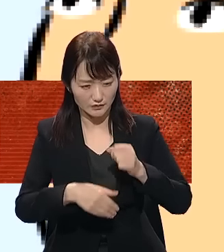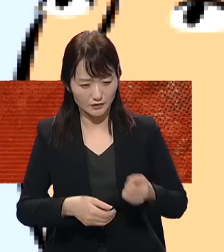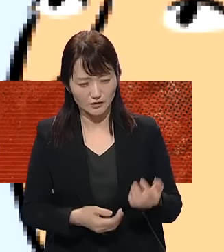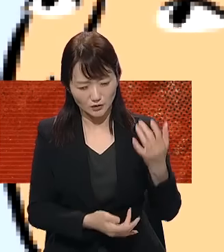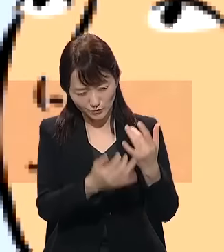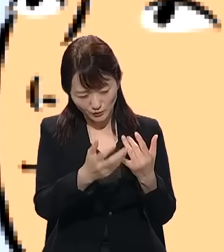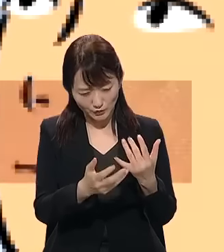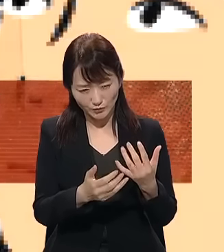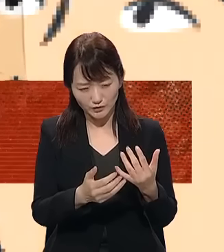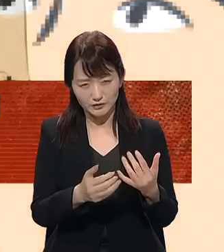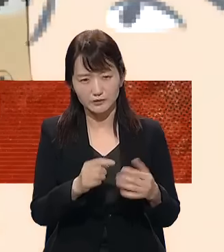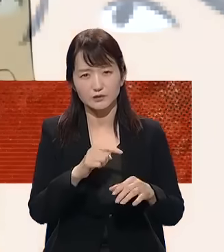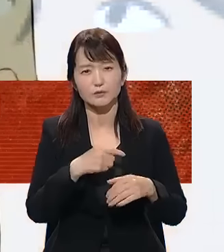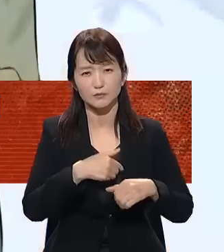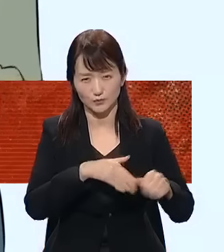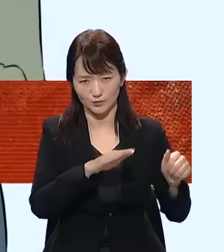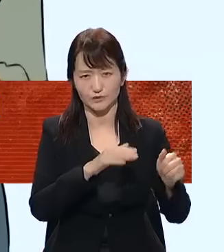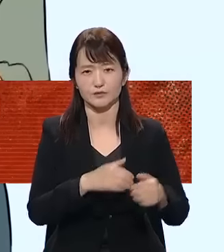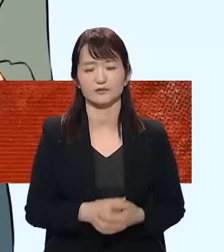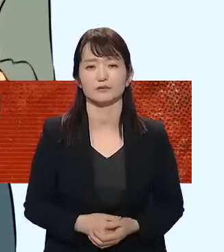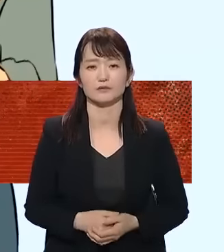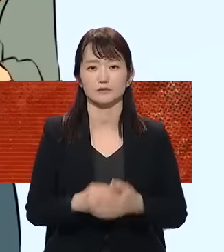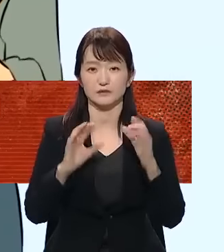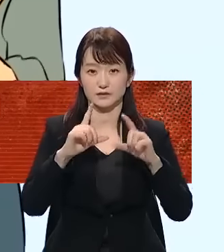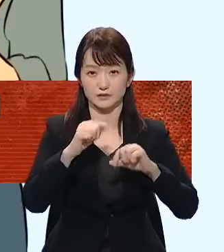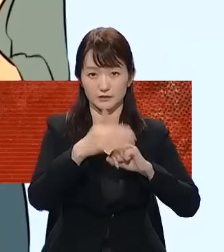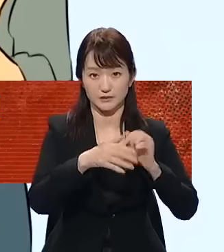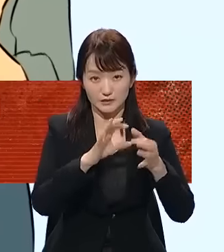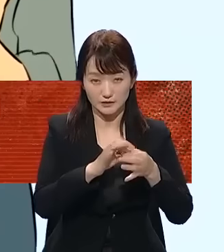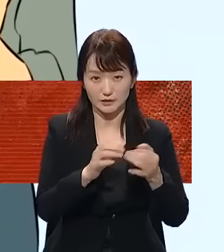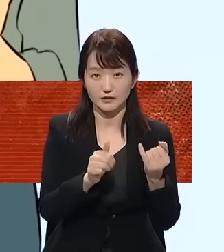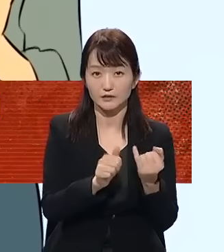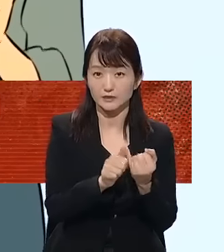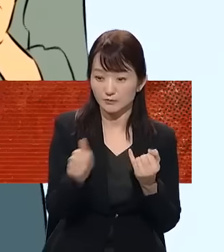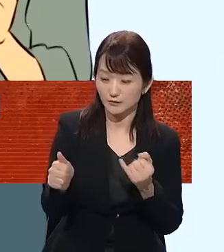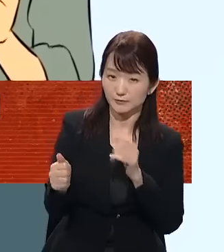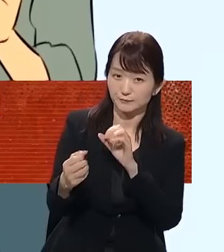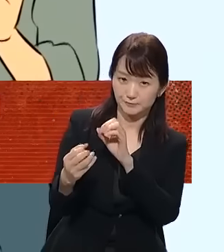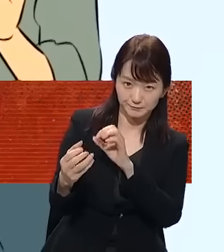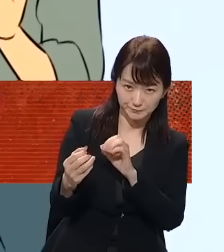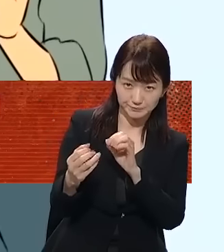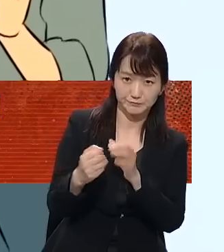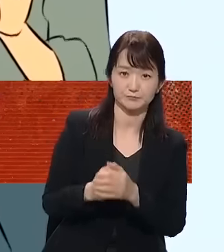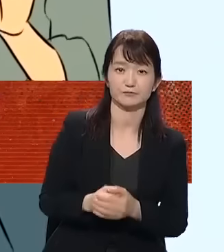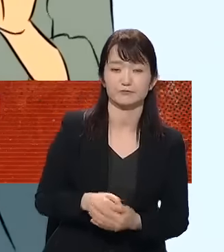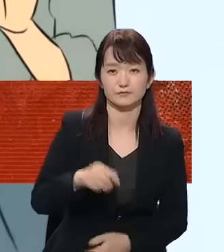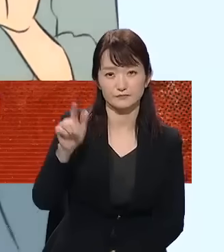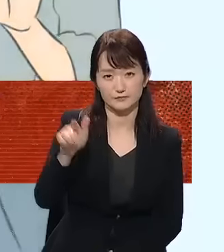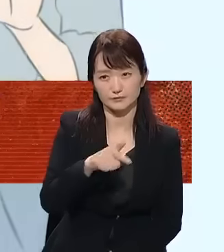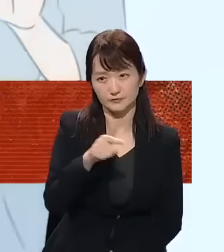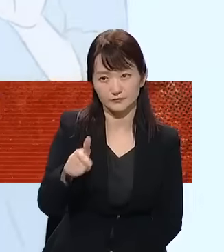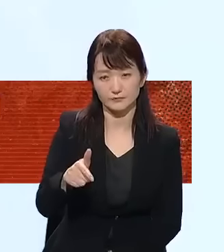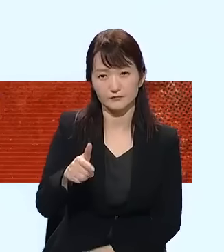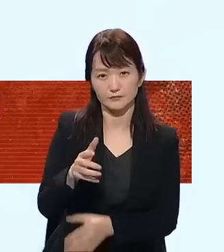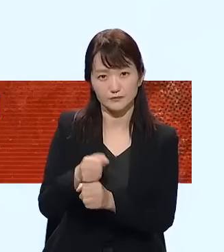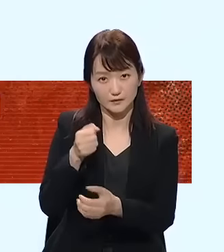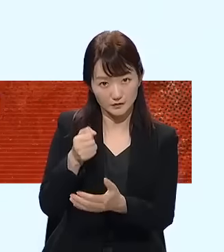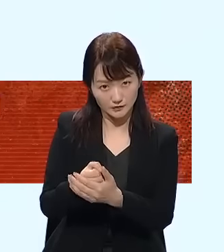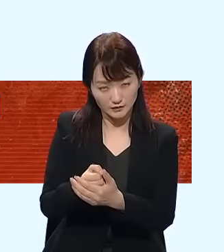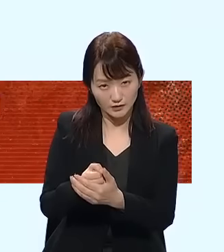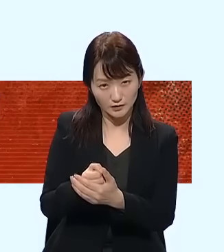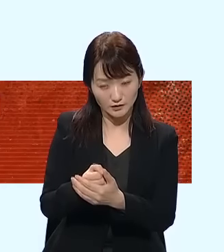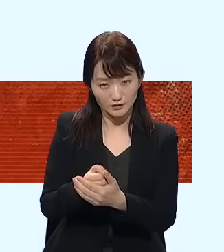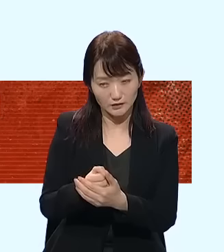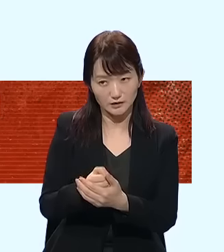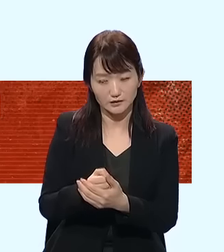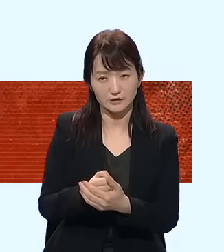주라라 말을 들었습니다 그래서 아이 사진과 관련해서 남편과 이야기를 했고 조만간 하루 나를 잡아서 사진을 태우면서 아이를 보내